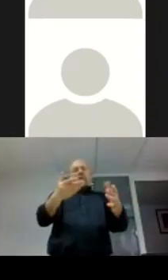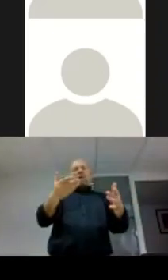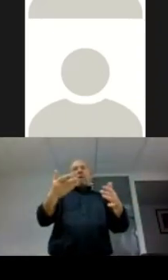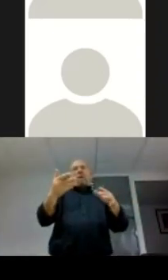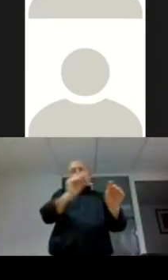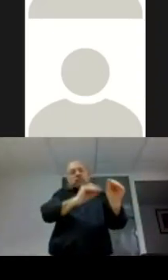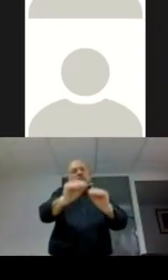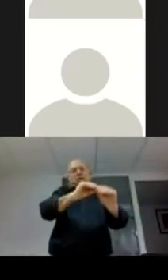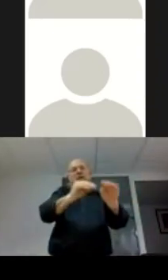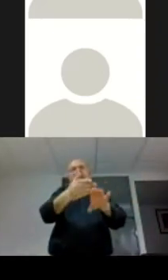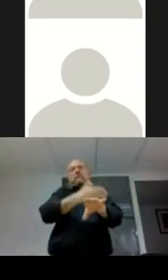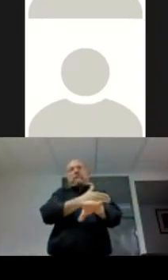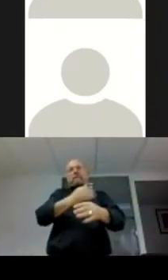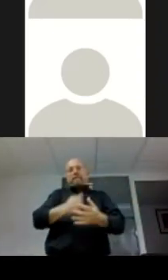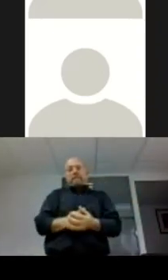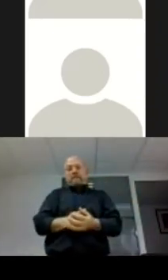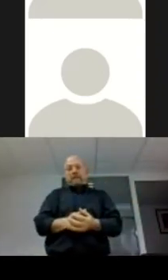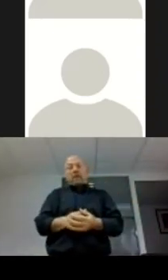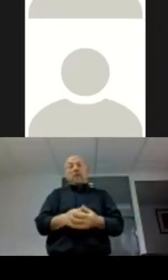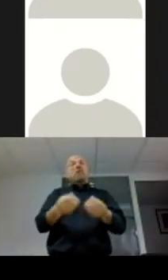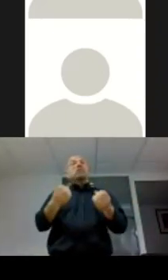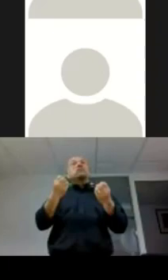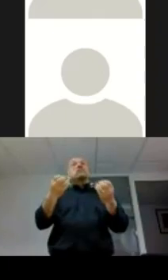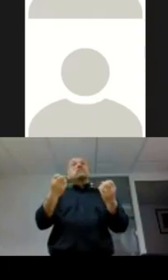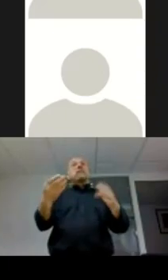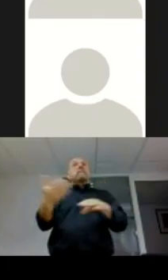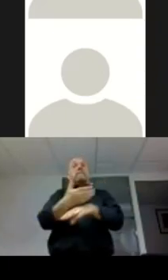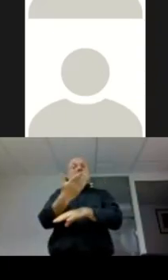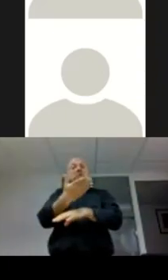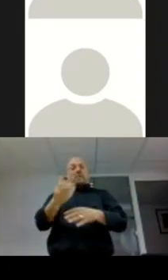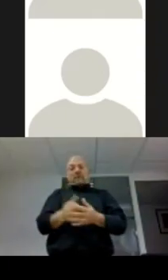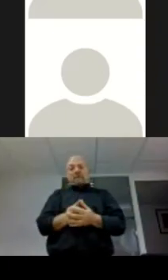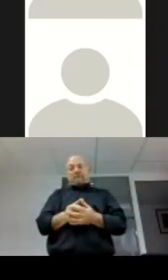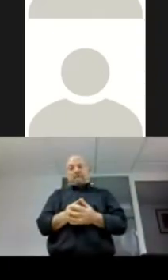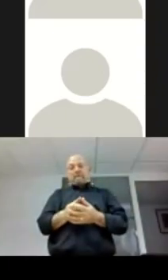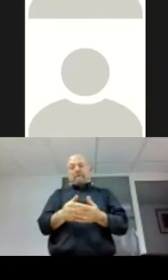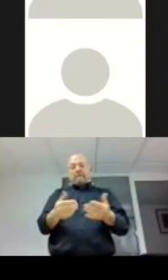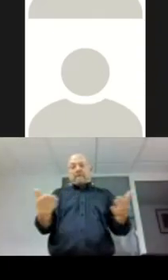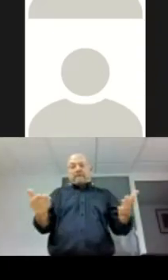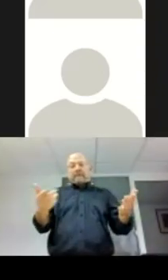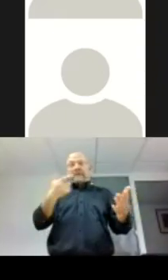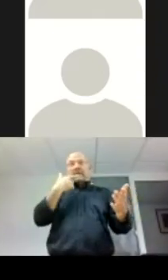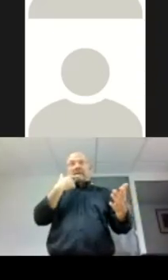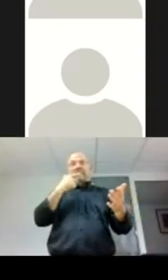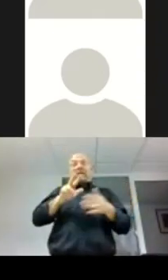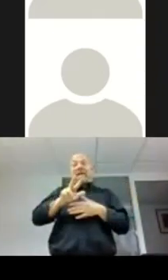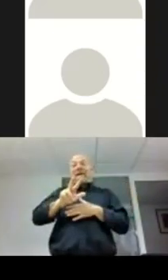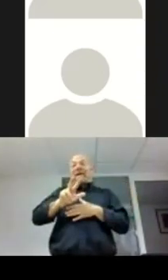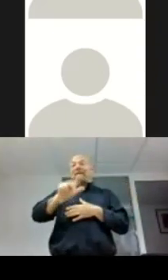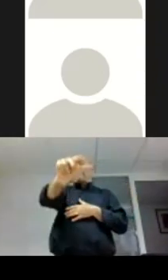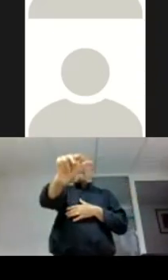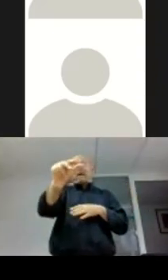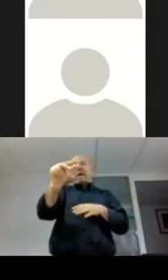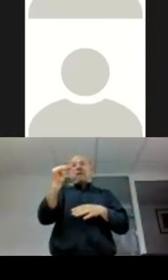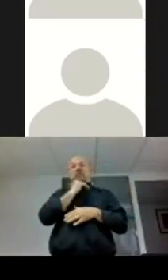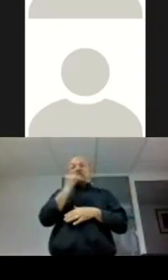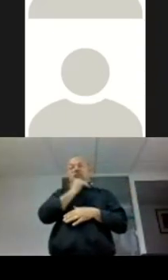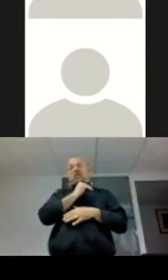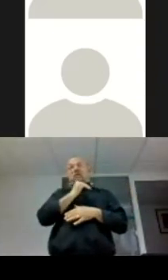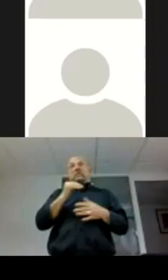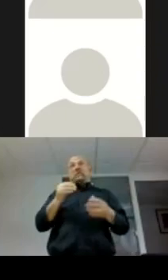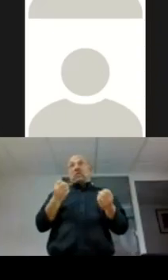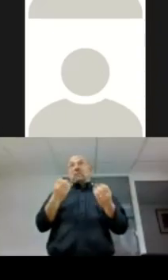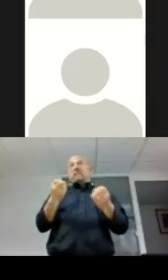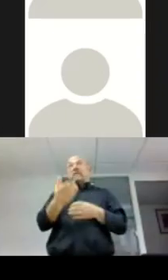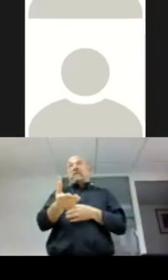à un traitement endoscopique. Mais finalement, les situations les plus fréquentes, ça va être les situations qui vont être en dehors